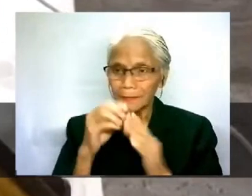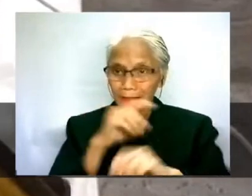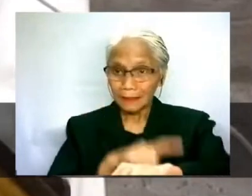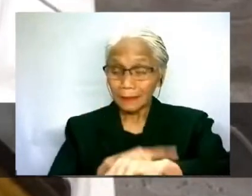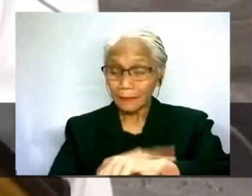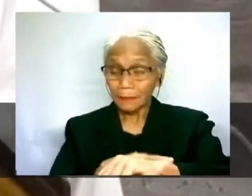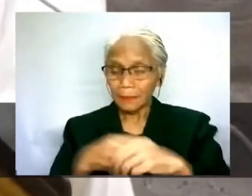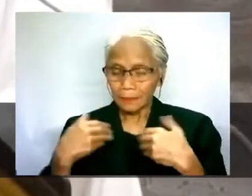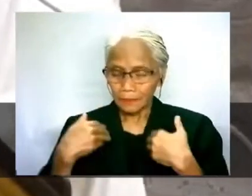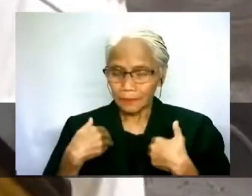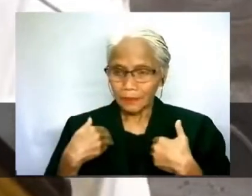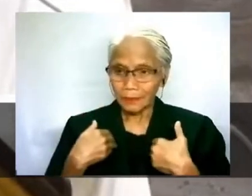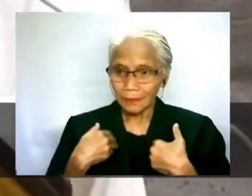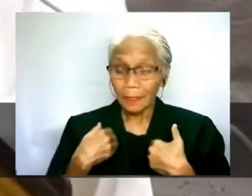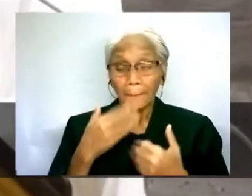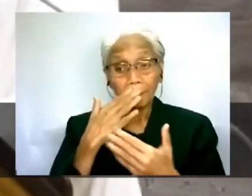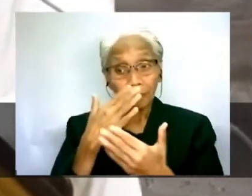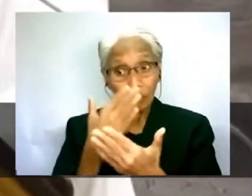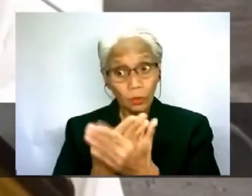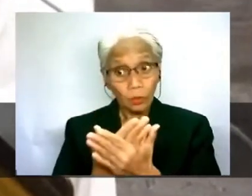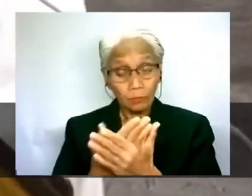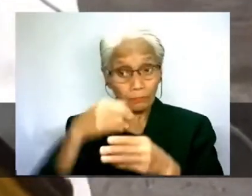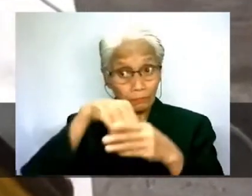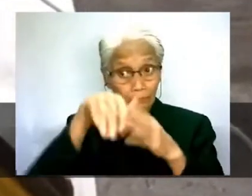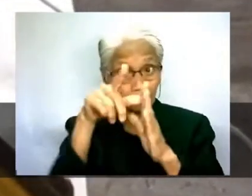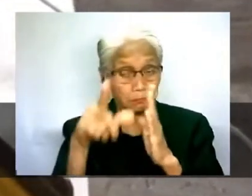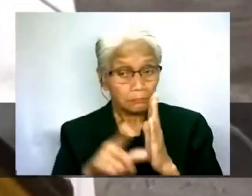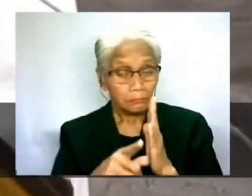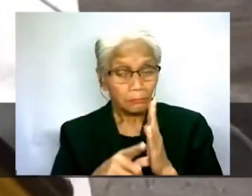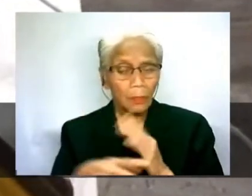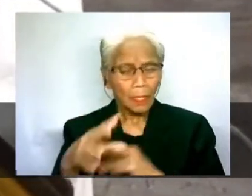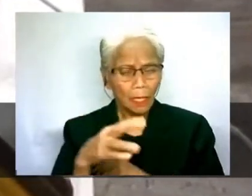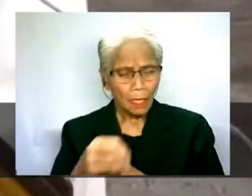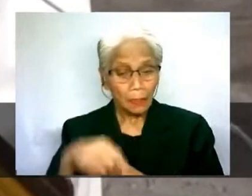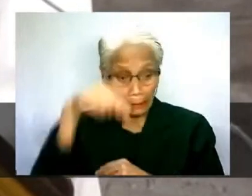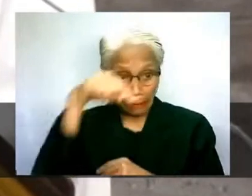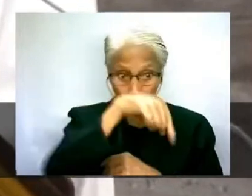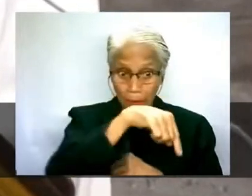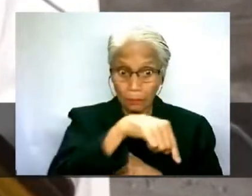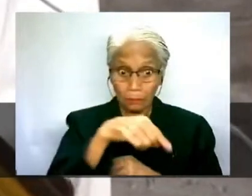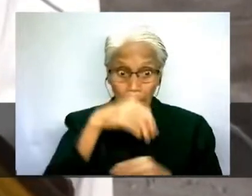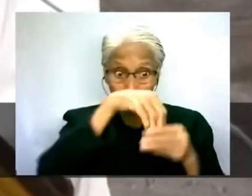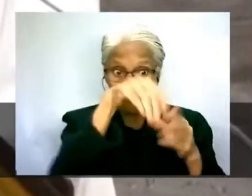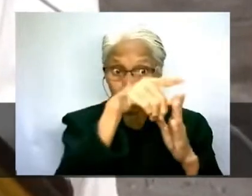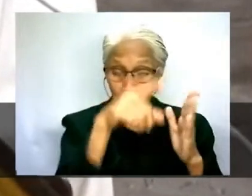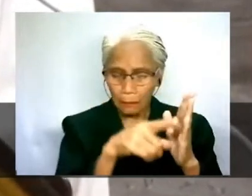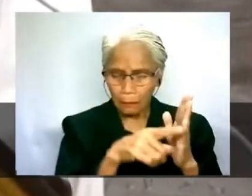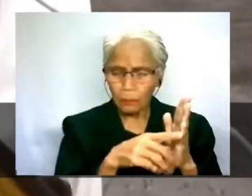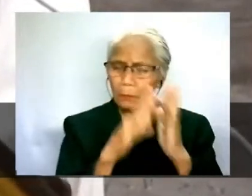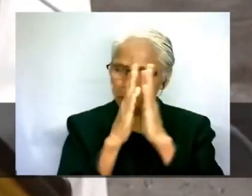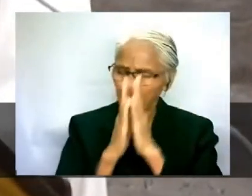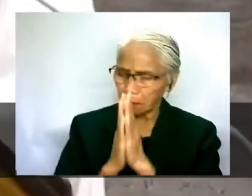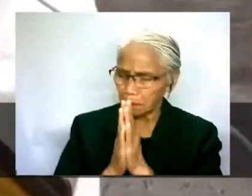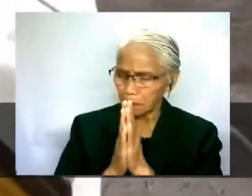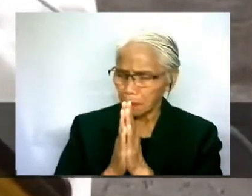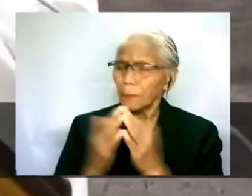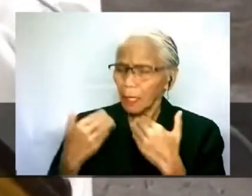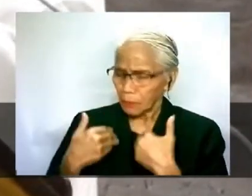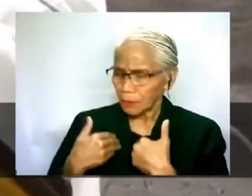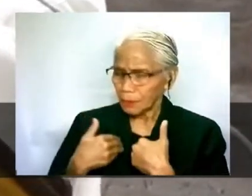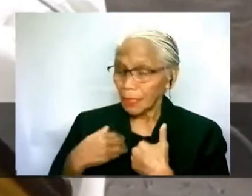mabuting manugang. At ang manugang naman, nananalangin din, magkaroon ng mabuting biyanan, no?